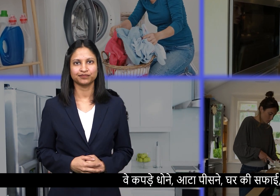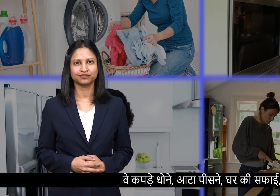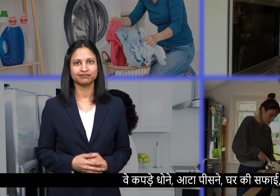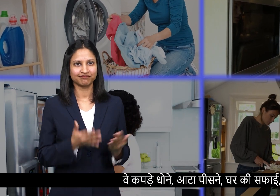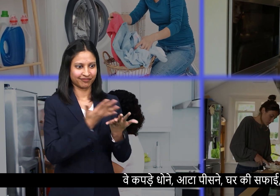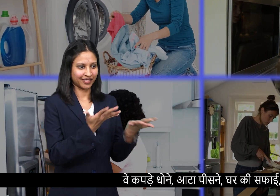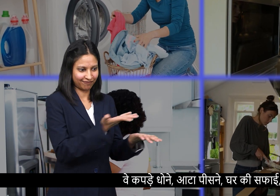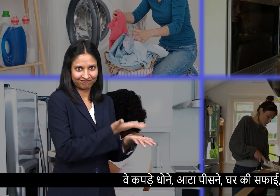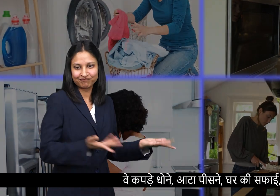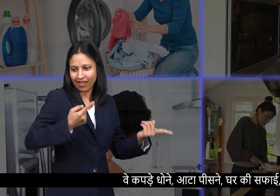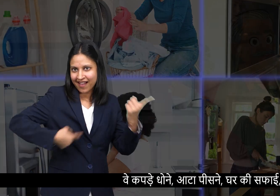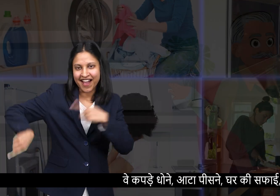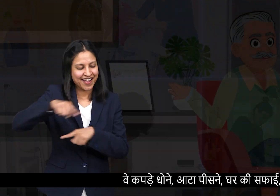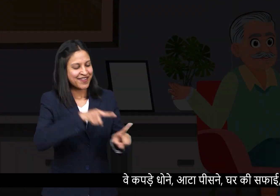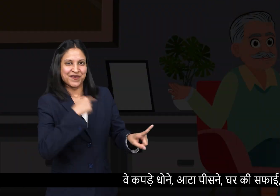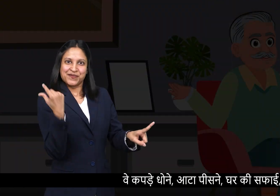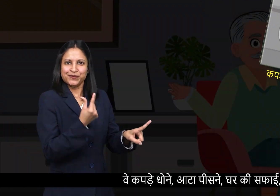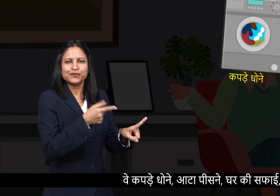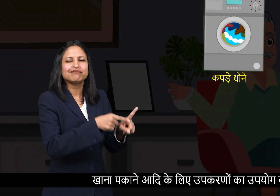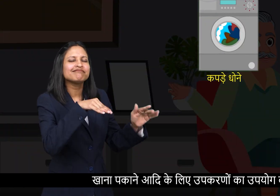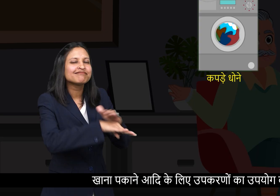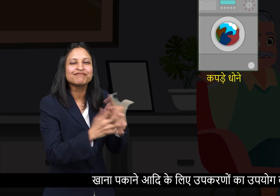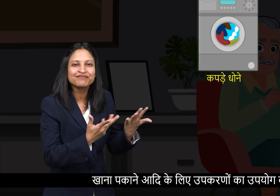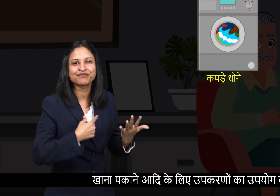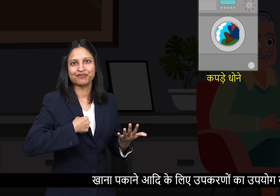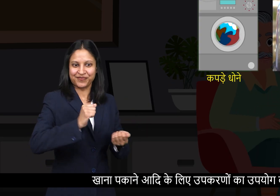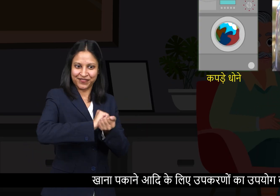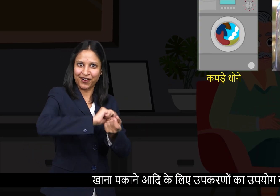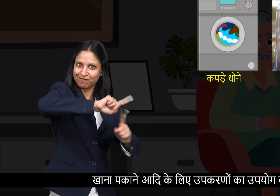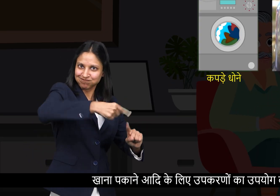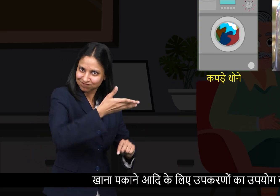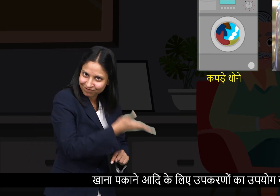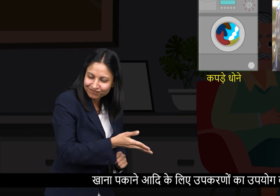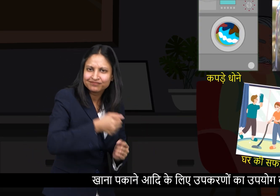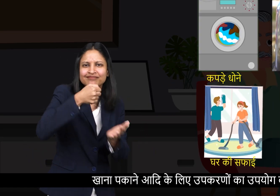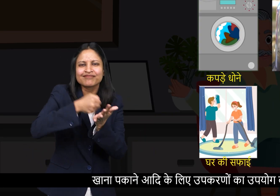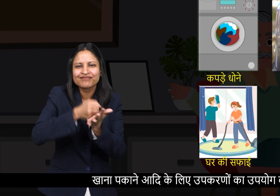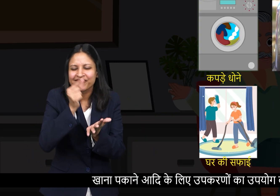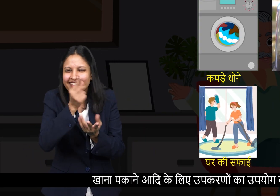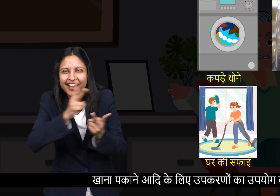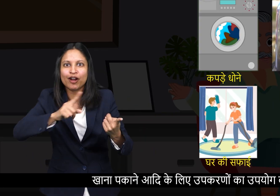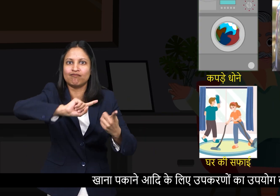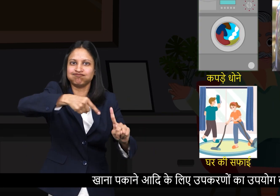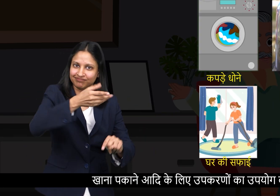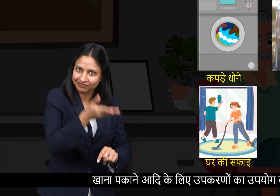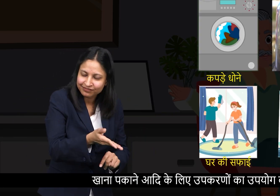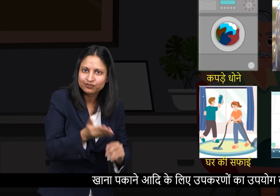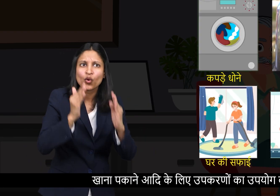वे कपड़े धोने, आटा पीसने, घर की सफाई, खाना पकाने आदि के लिए उपकरणों का उपयोग करते हैं।